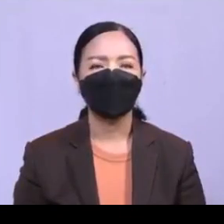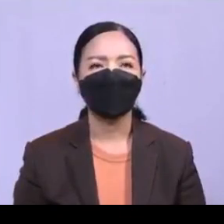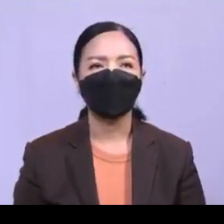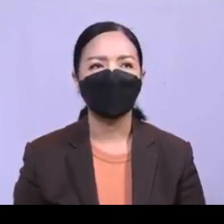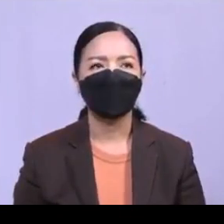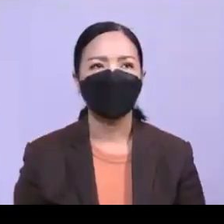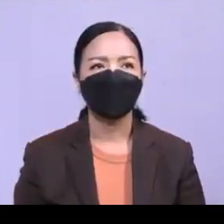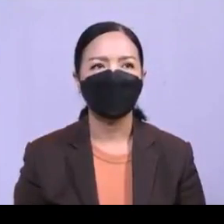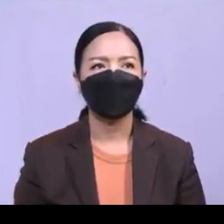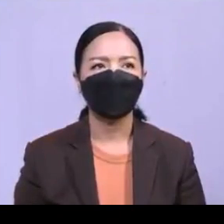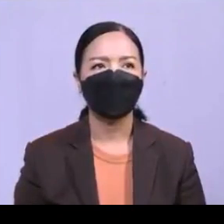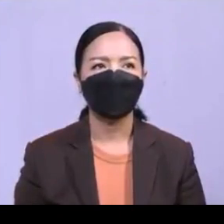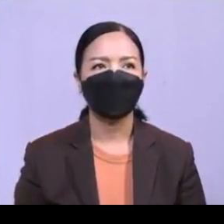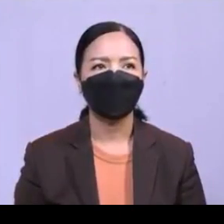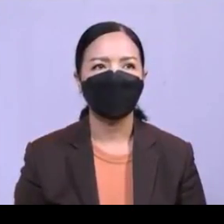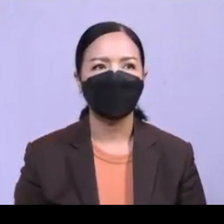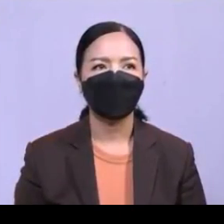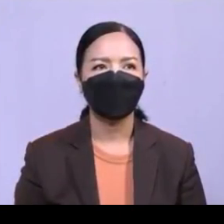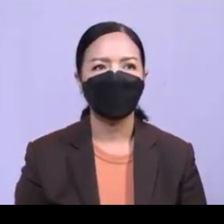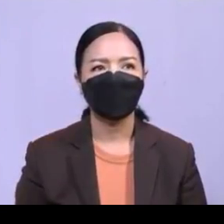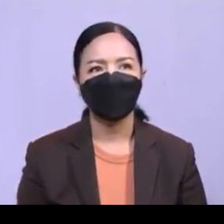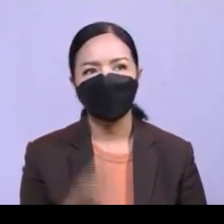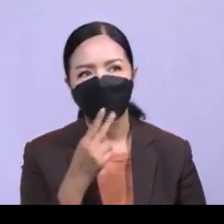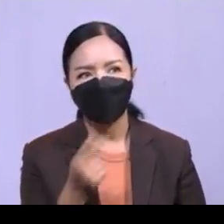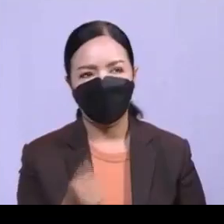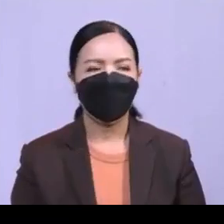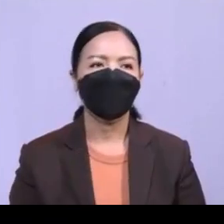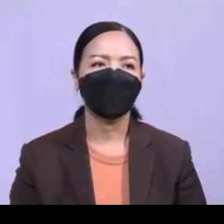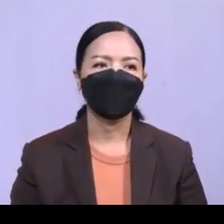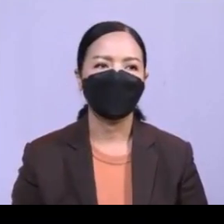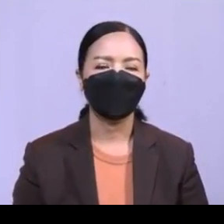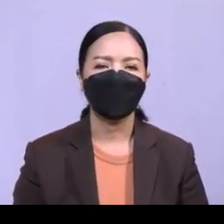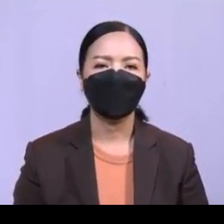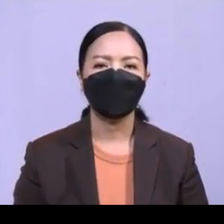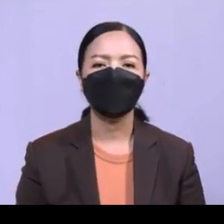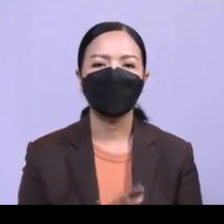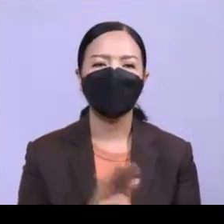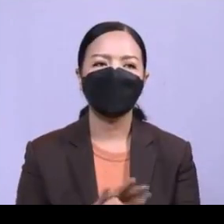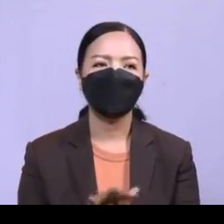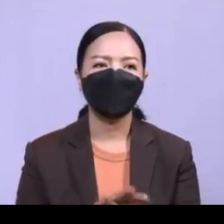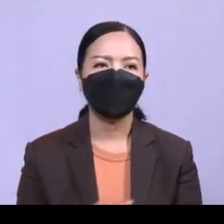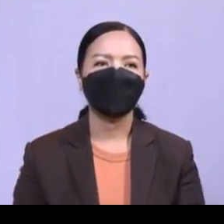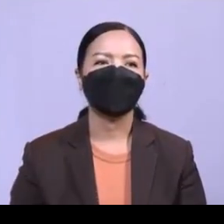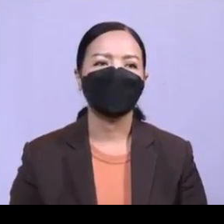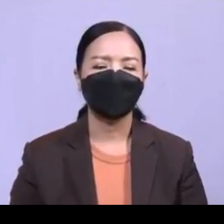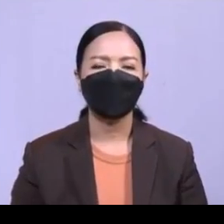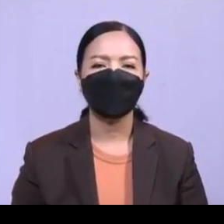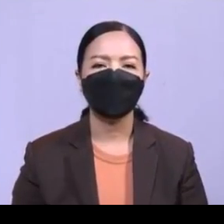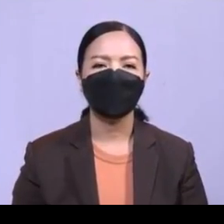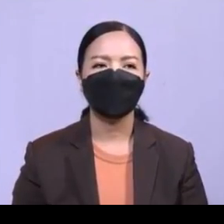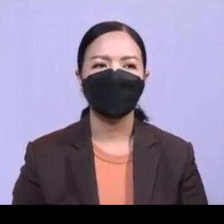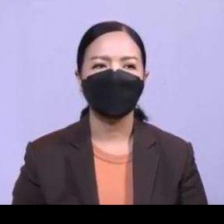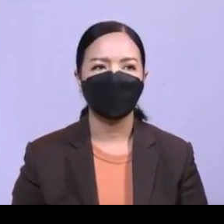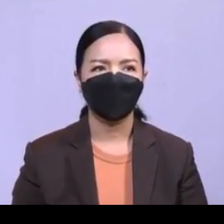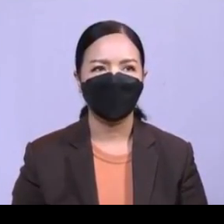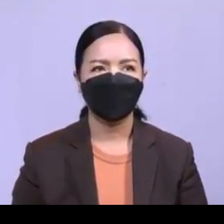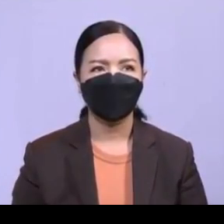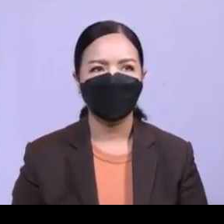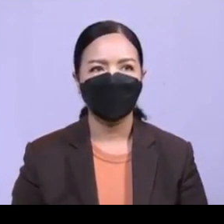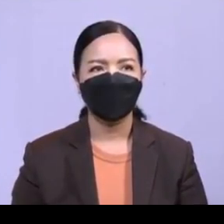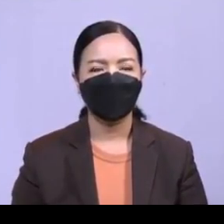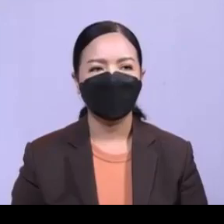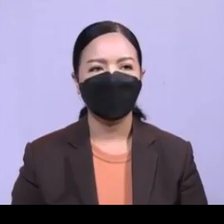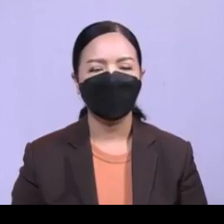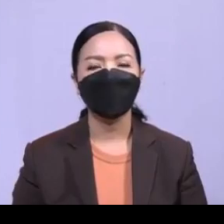ก็ดวงใครดวงมันอย่างที่บอกนะครับเรื่องแบบนี้ก็เอาพอประมาณเนาะเอาพอประมาณคือเสี่ยงโชคกันเนี่ยนะฮะ